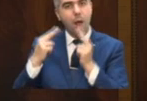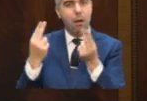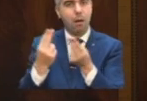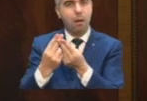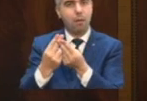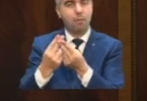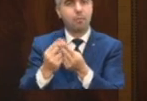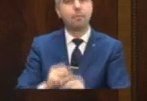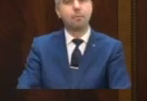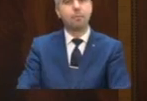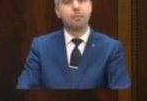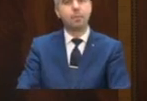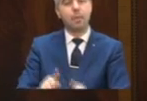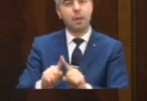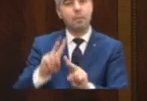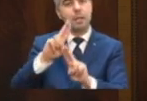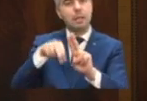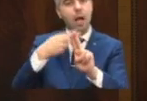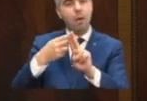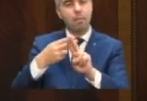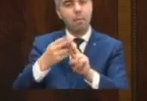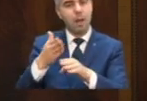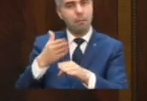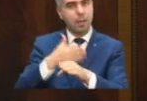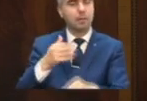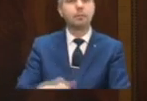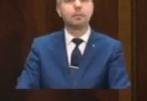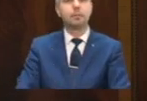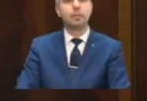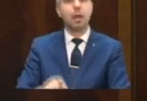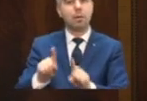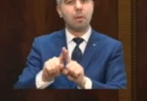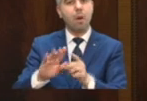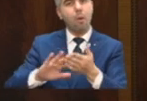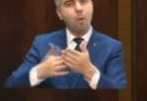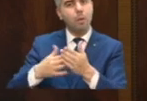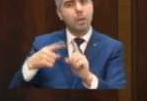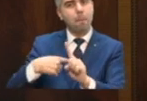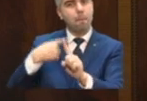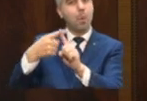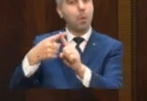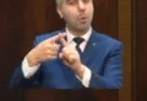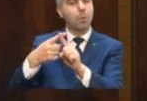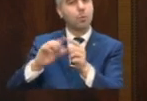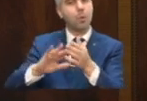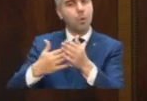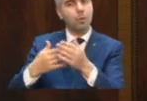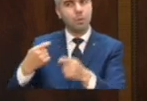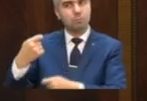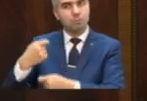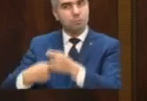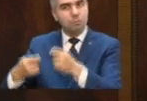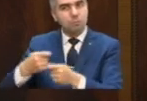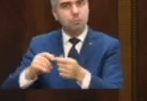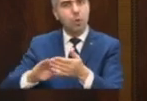ما جاء في معرض جوابكم. فإذا كان من المطلوب إضافة إلى كل ما تحقق أو ما تحقق هذه الاستثمارات هو